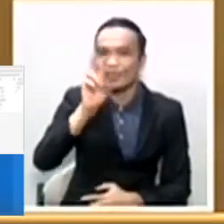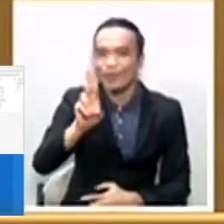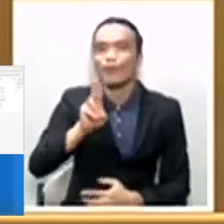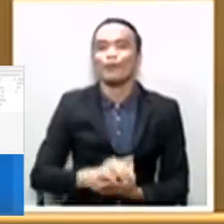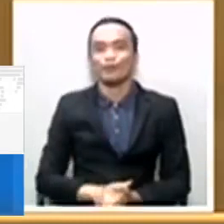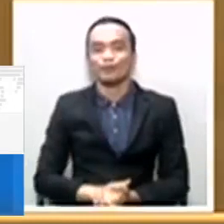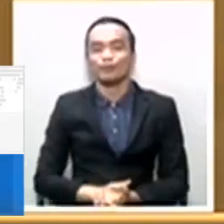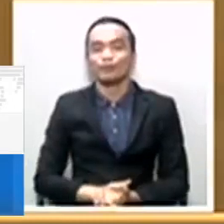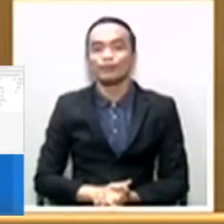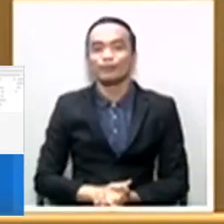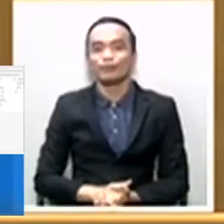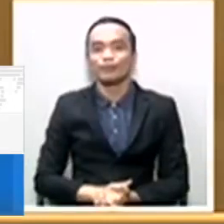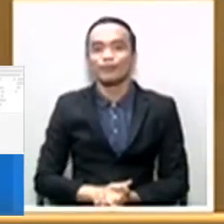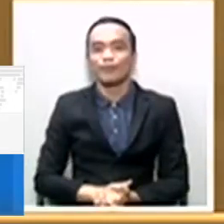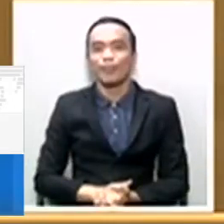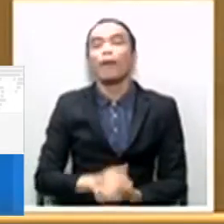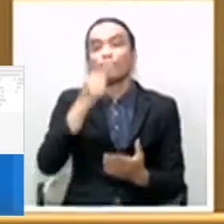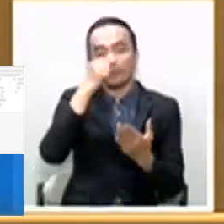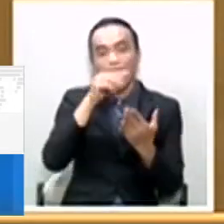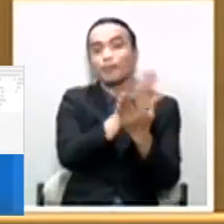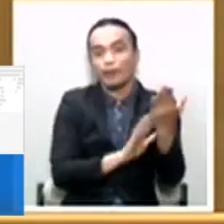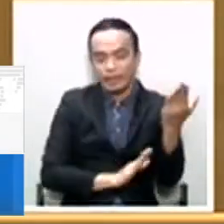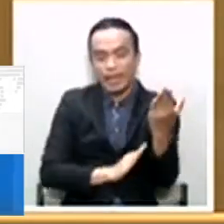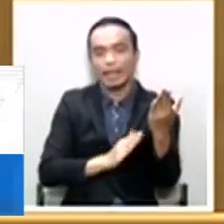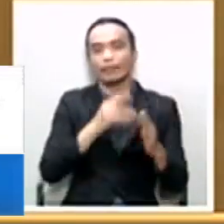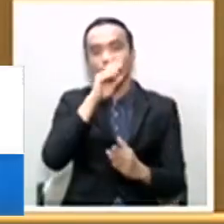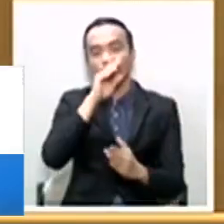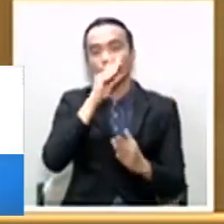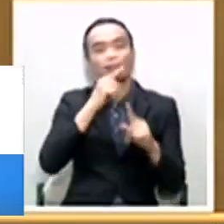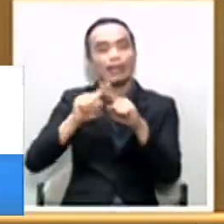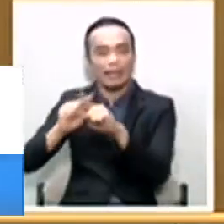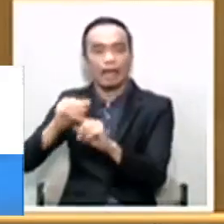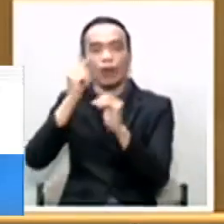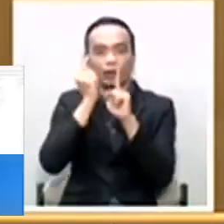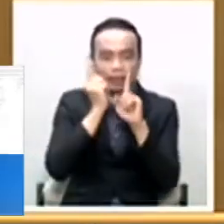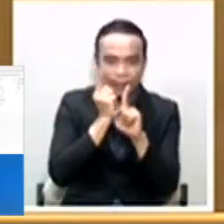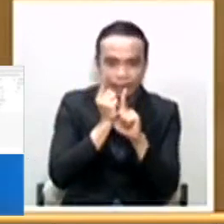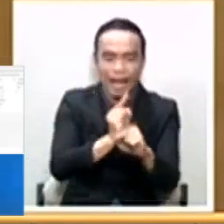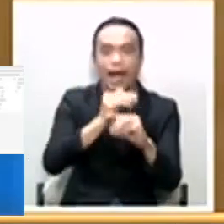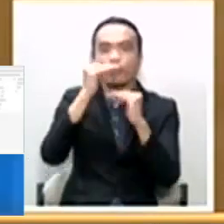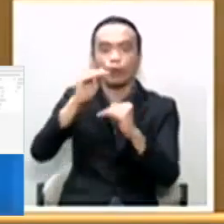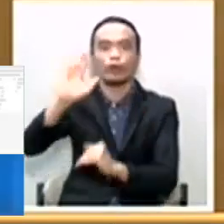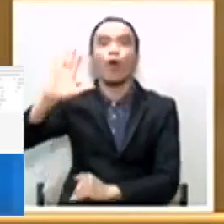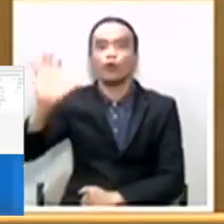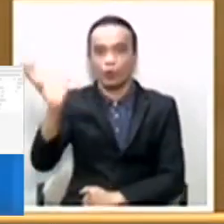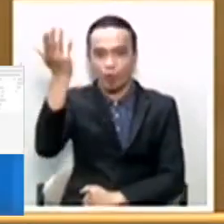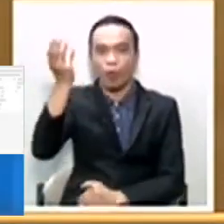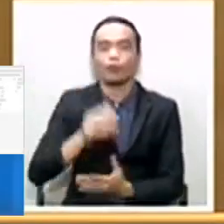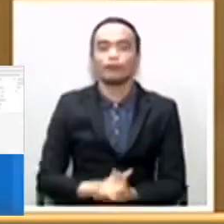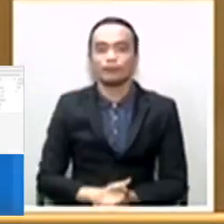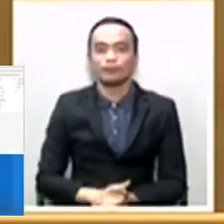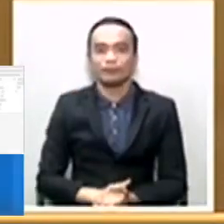เพราะนั้นการขาดดุลงบประมาณของไทยไม่เกินระดับที่ธนาคารโลกกำหนดนี่คือหลักเกณฑ์ของสากลนะนอกจากนั้นฟิตช์